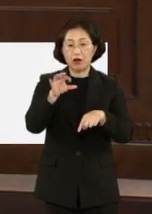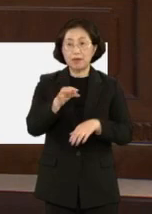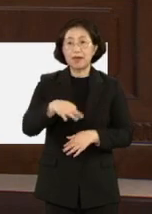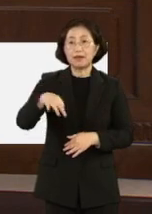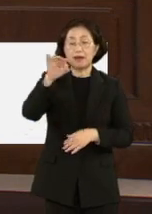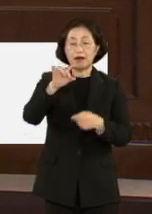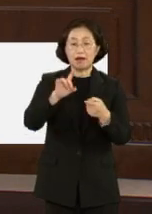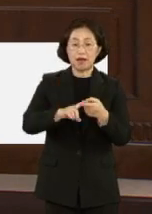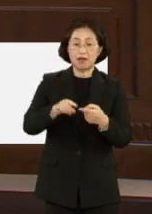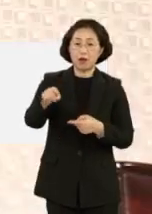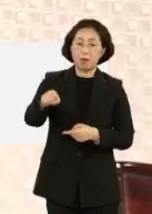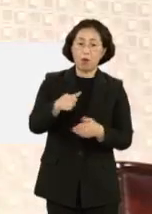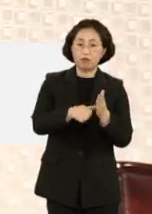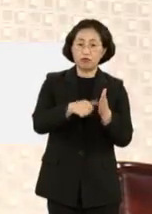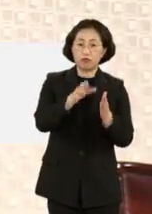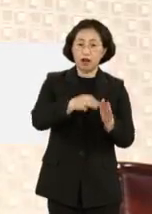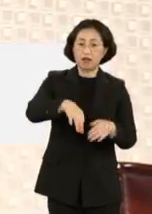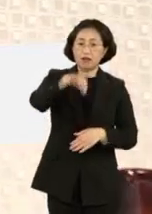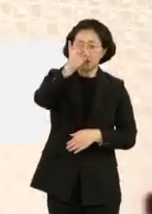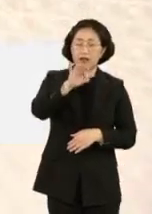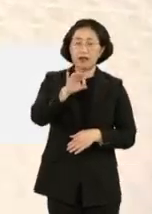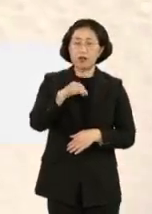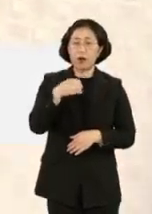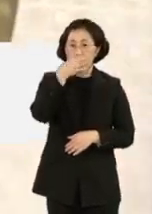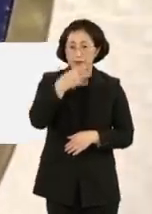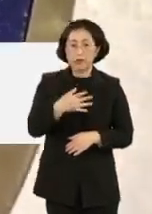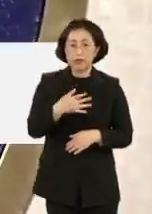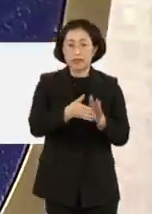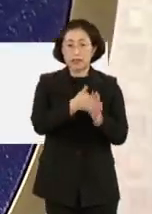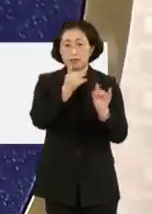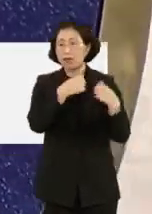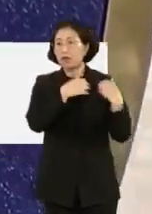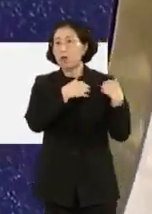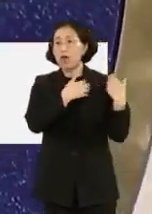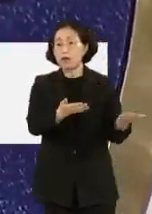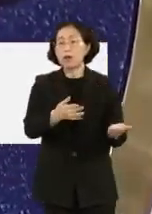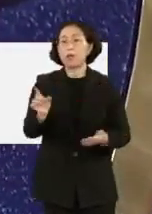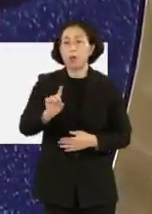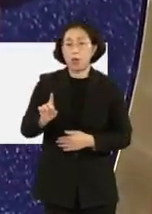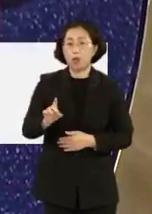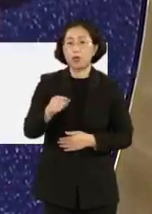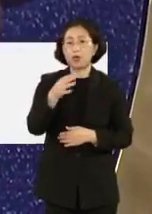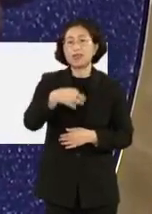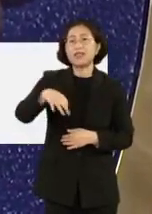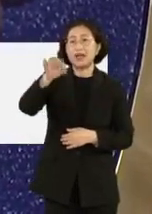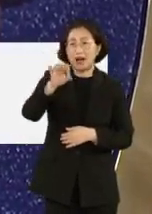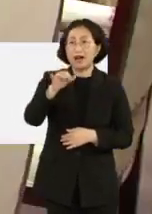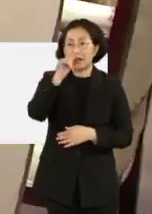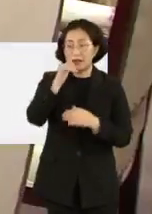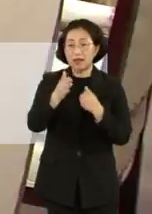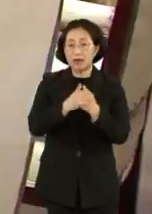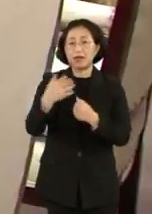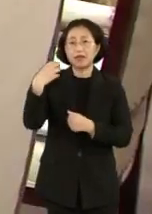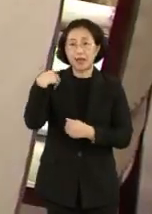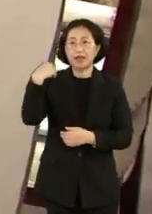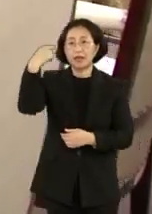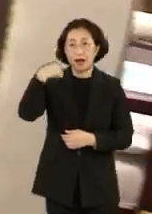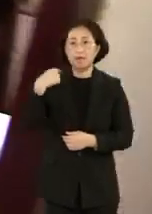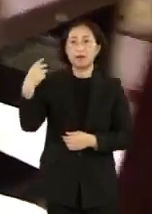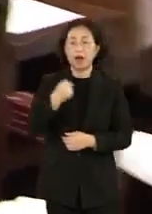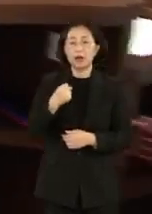인상에 대해 고물가에 신음하는 민생을 외면하는 처사라는 비난과 함께 의정비 인상에 걸맞는 책임감 있는